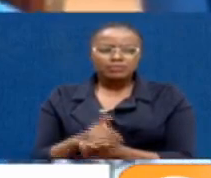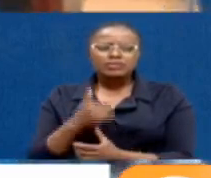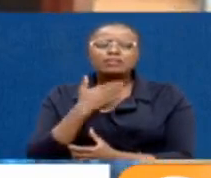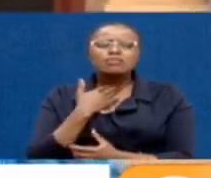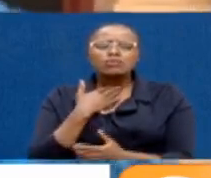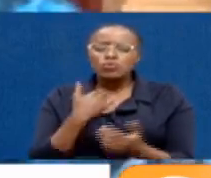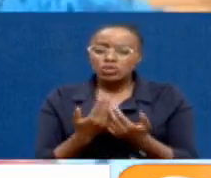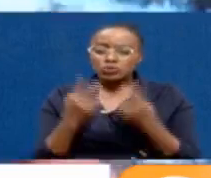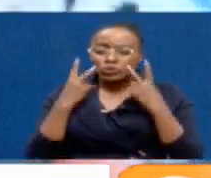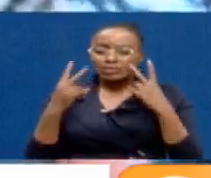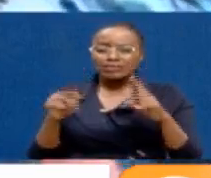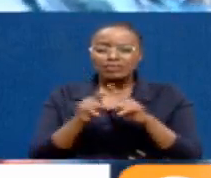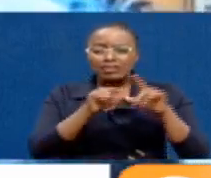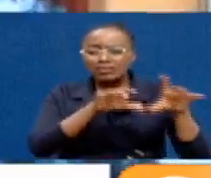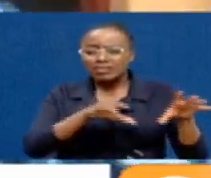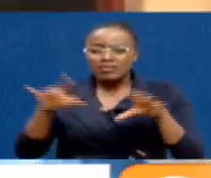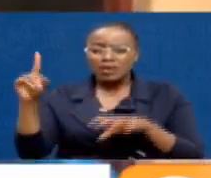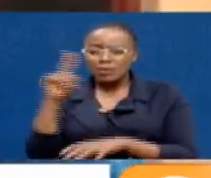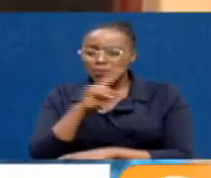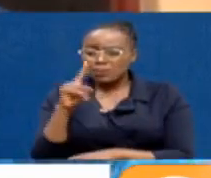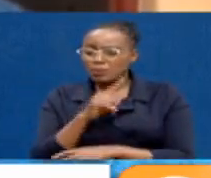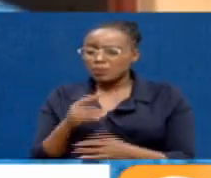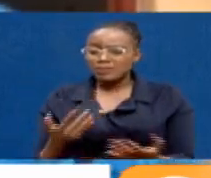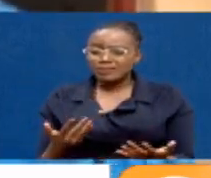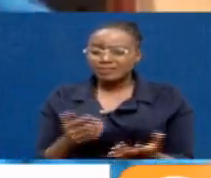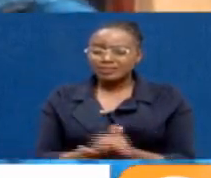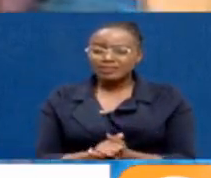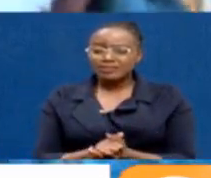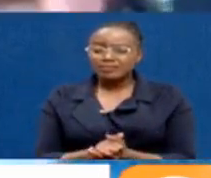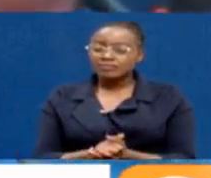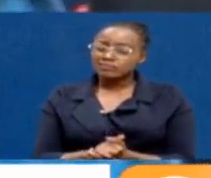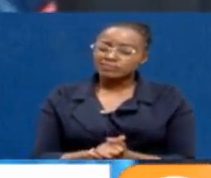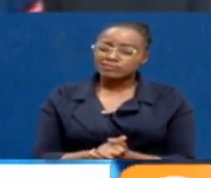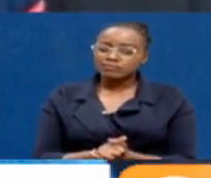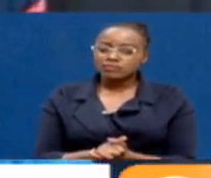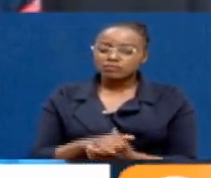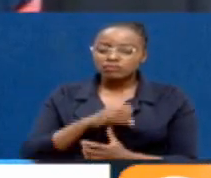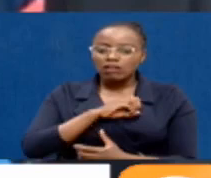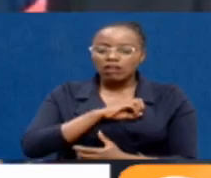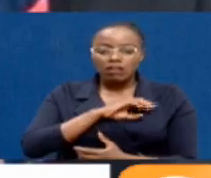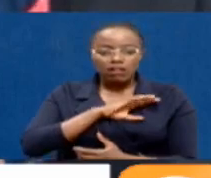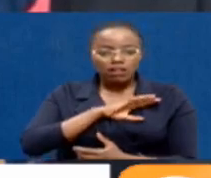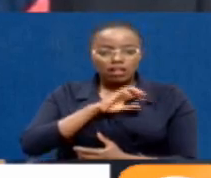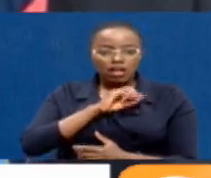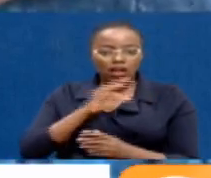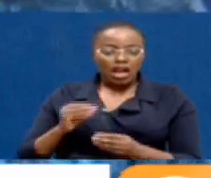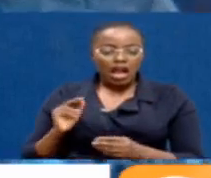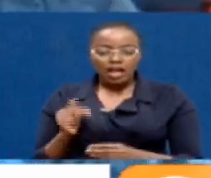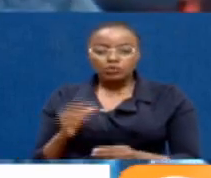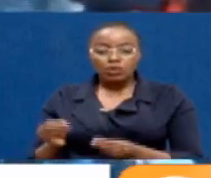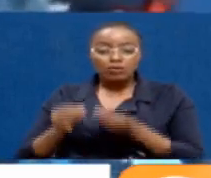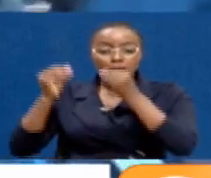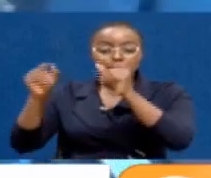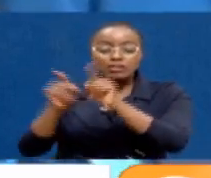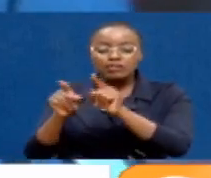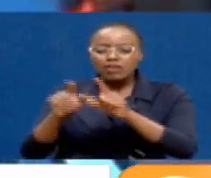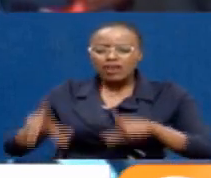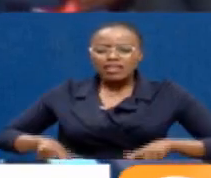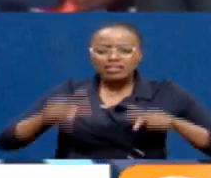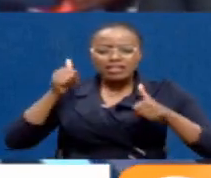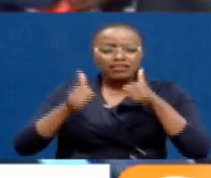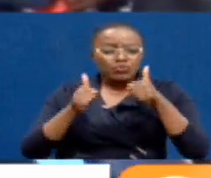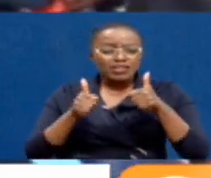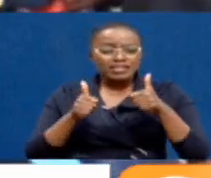nataka kuona President, mimi sitaona maisha kwa hii, nimeomba kabisa, sisi tumekakrifa isiwa. Hiyo ni maisha gani